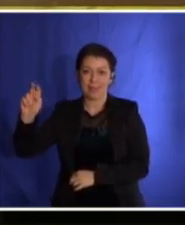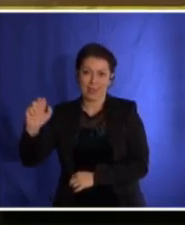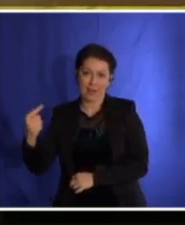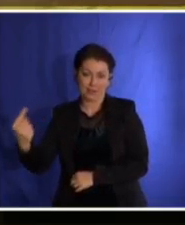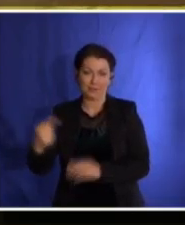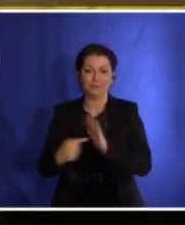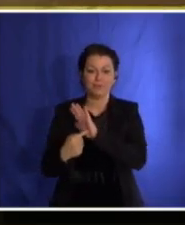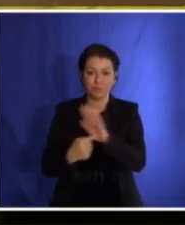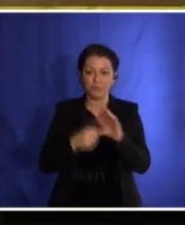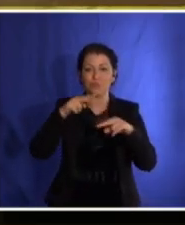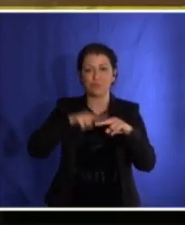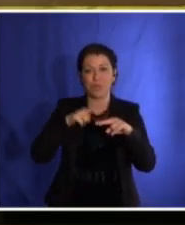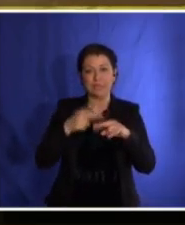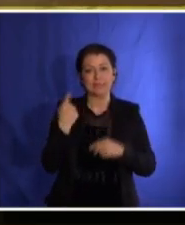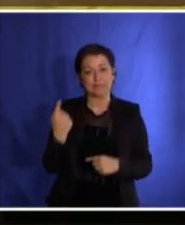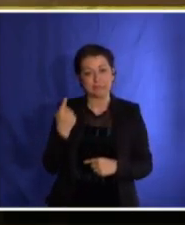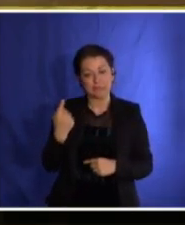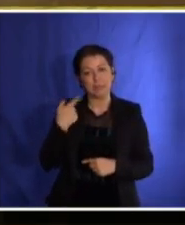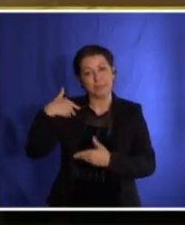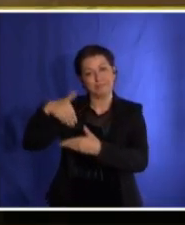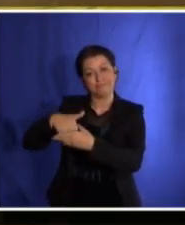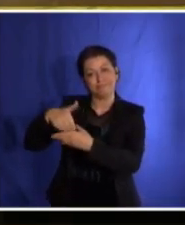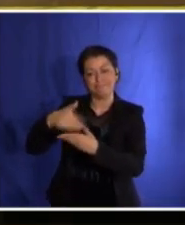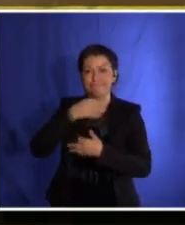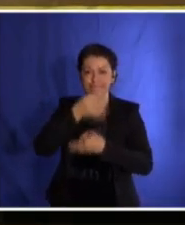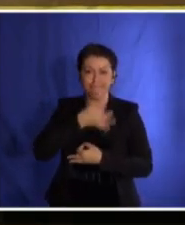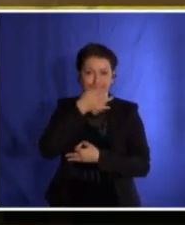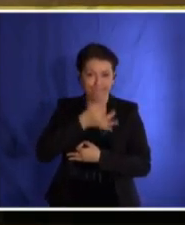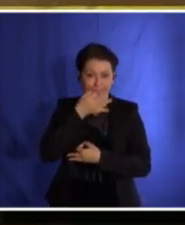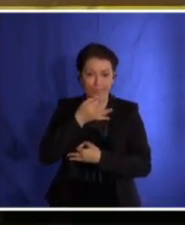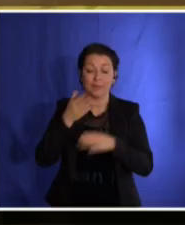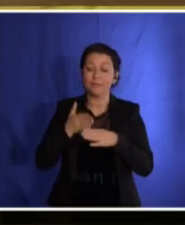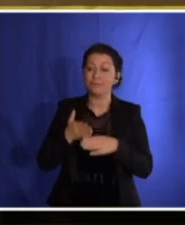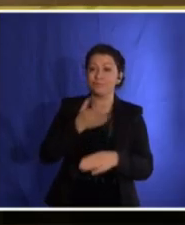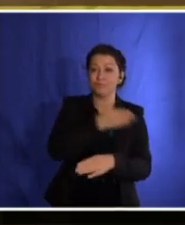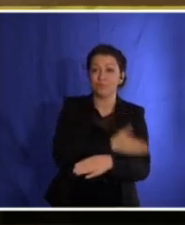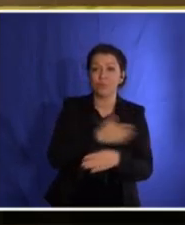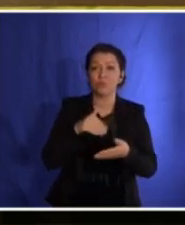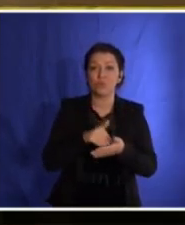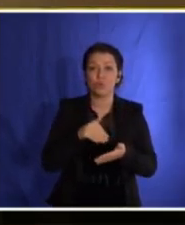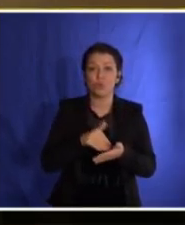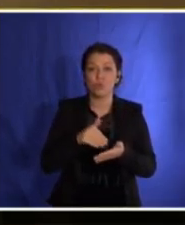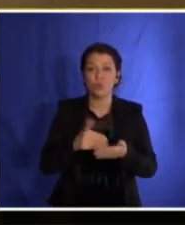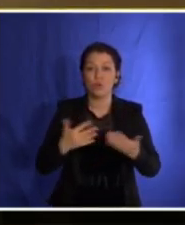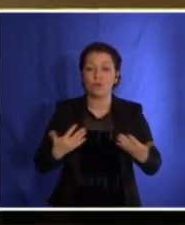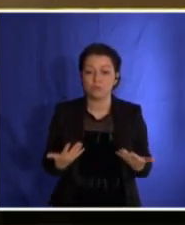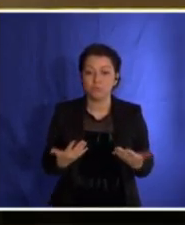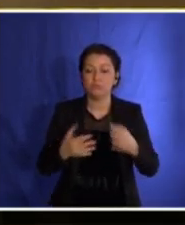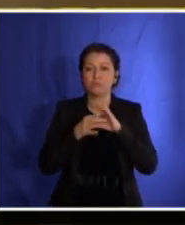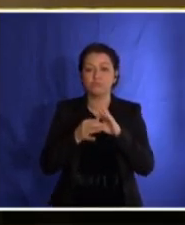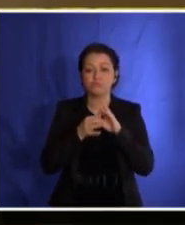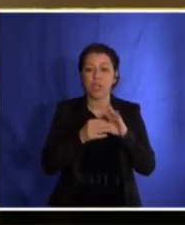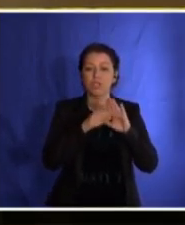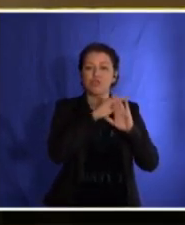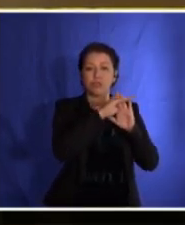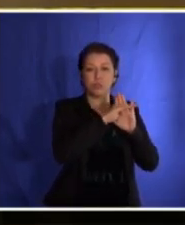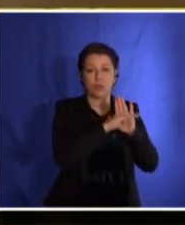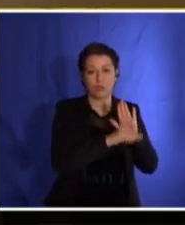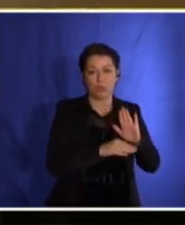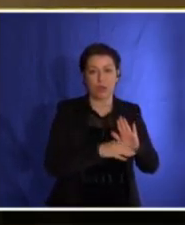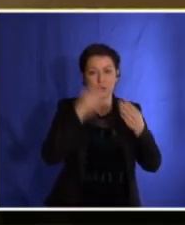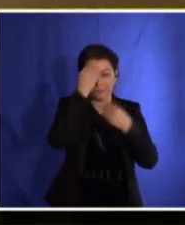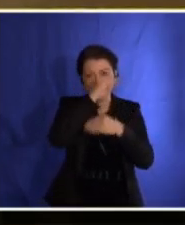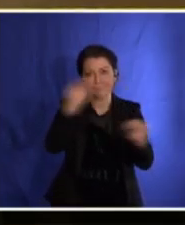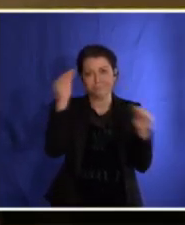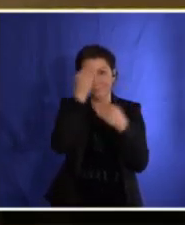Ansagen mitteilen. Bevor es aber soweit ist, komme ich noch zu einigen statutarischen